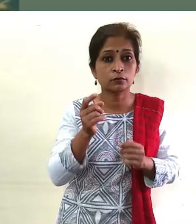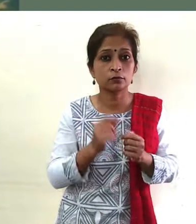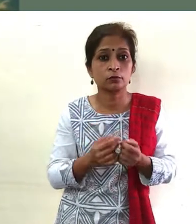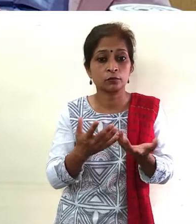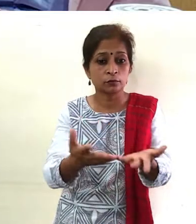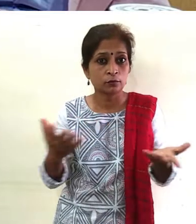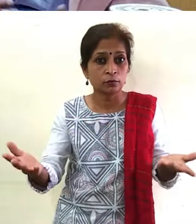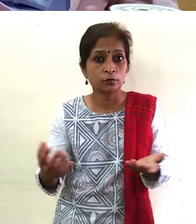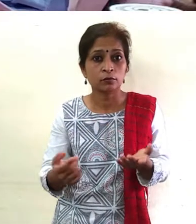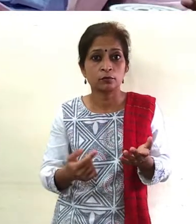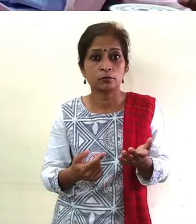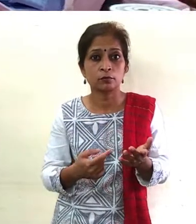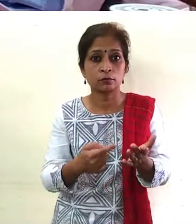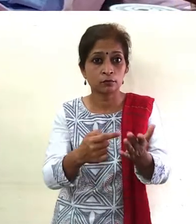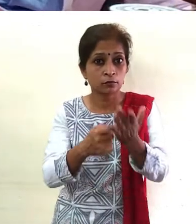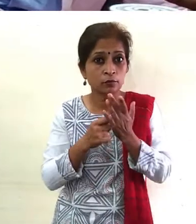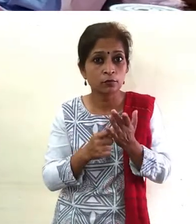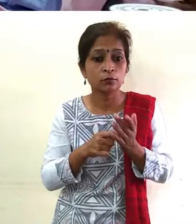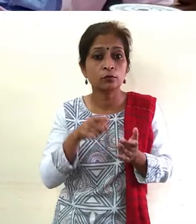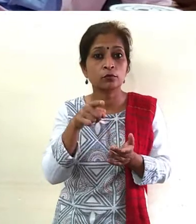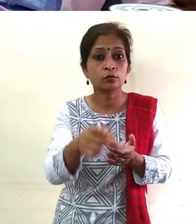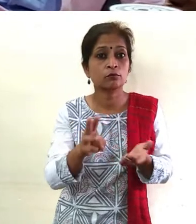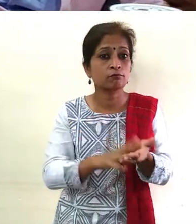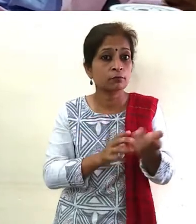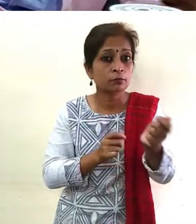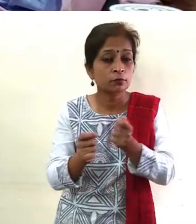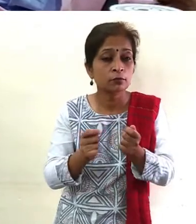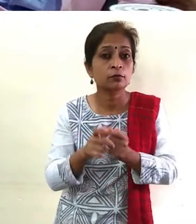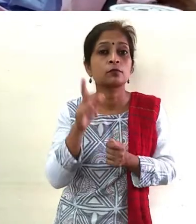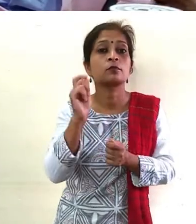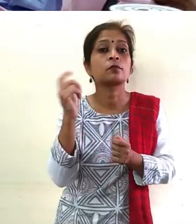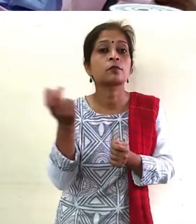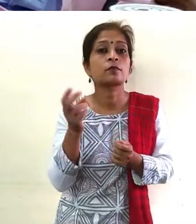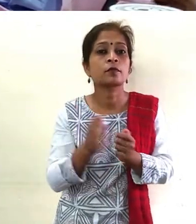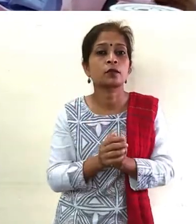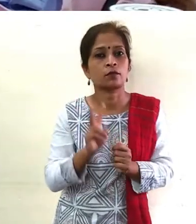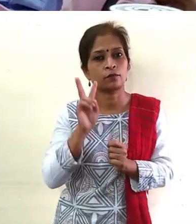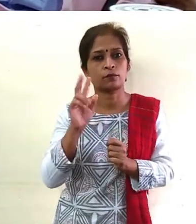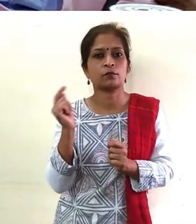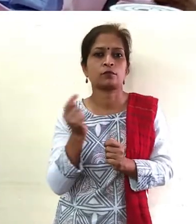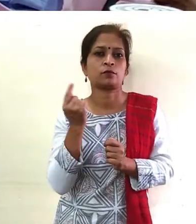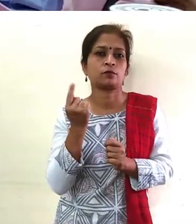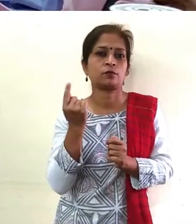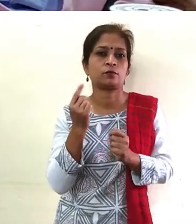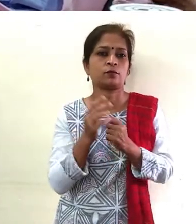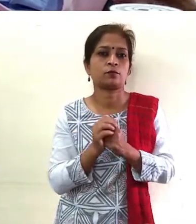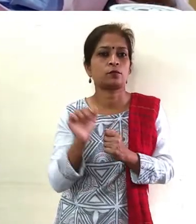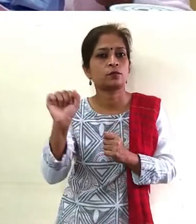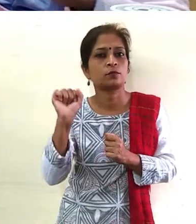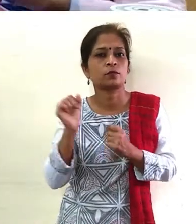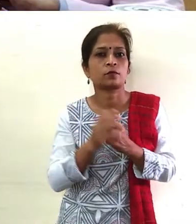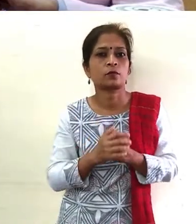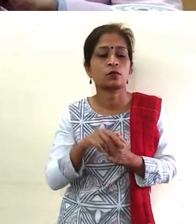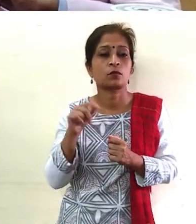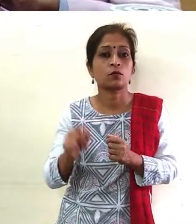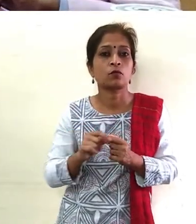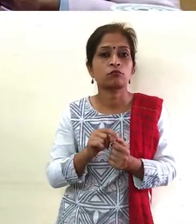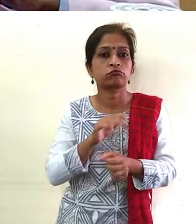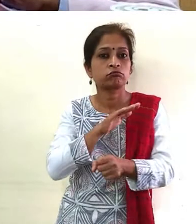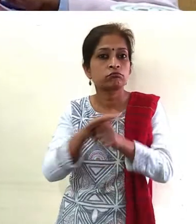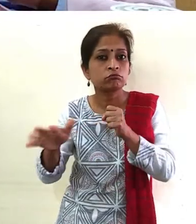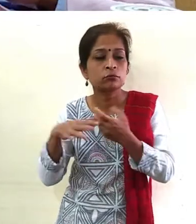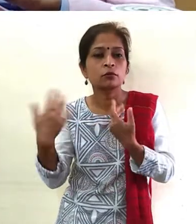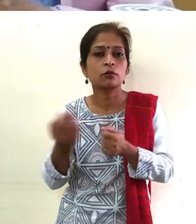है उसे संभाले रखने का काम विष्णु का होता है, और ध्वंस करने का